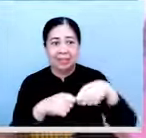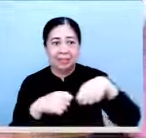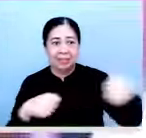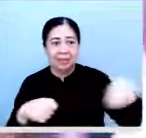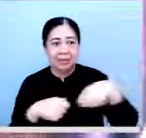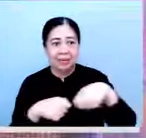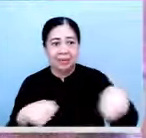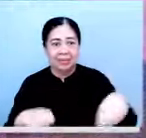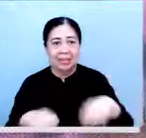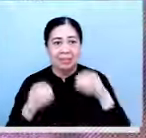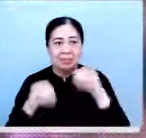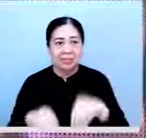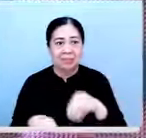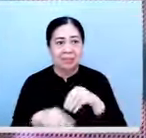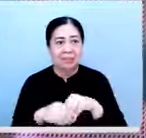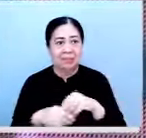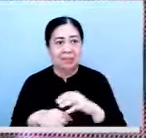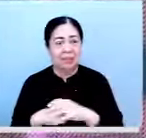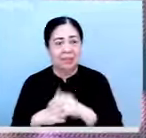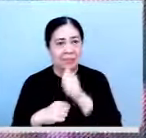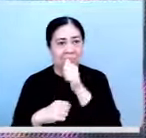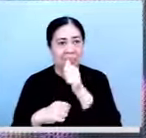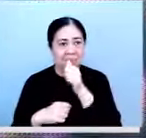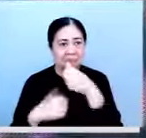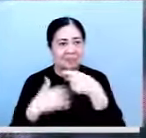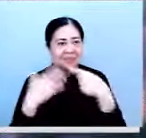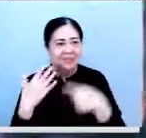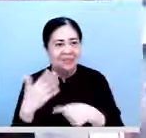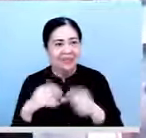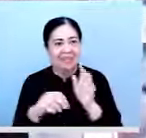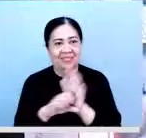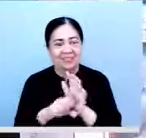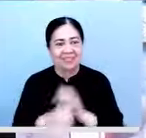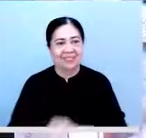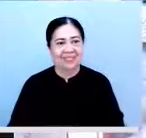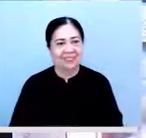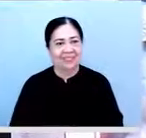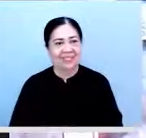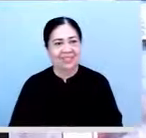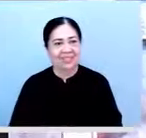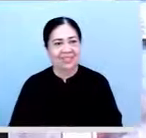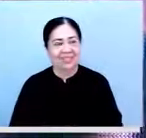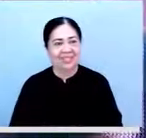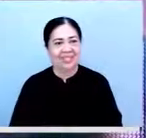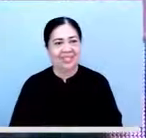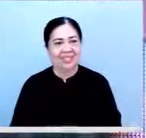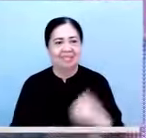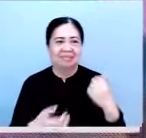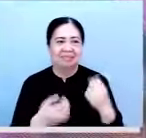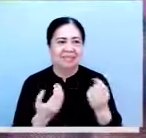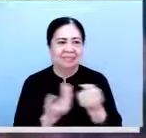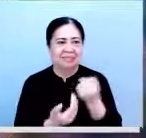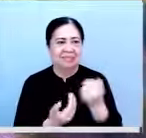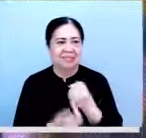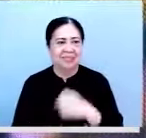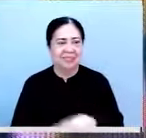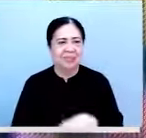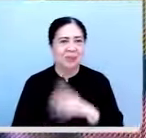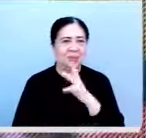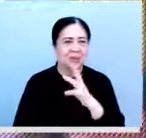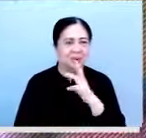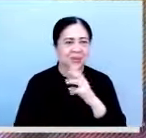Ay, pwede na yung zipper! So, minsan pagka mabilis ayan, na trip wipes. Lang, ayan. Ayun, mga yan lang dali namin, tubig and wipes.